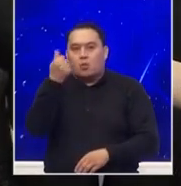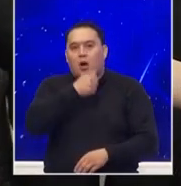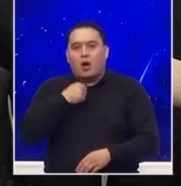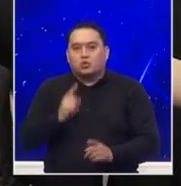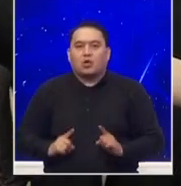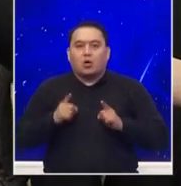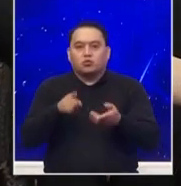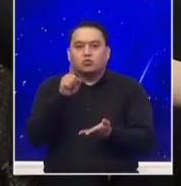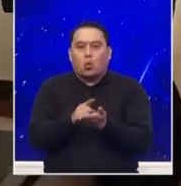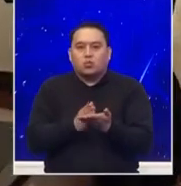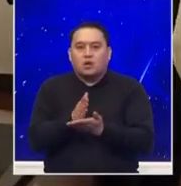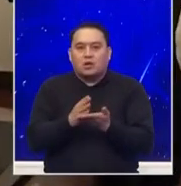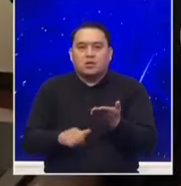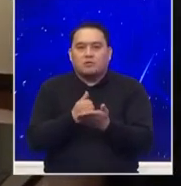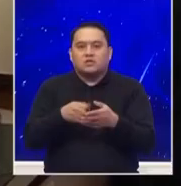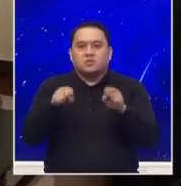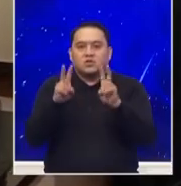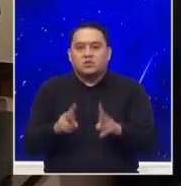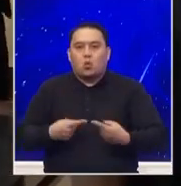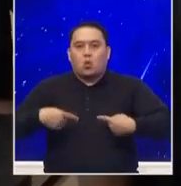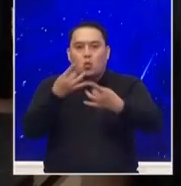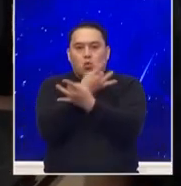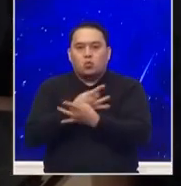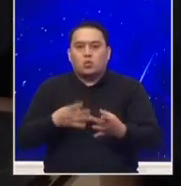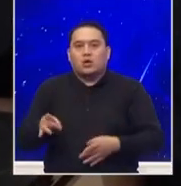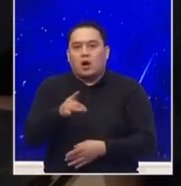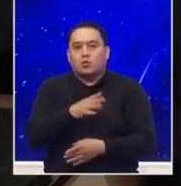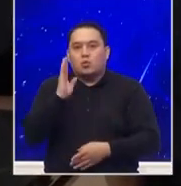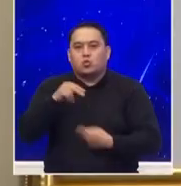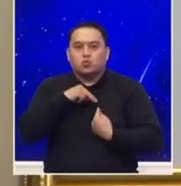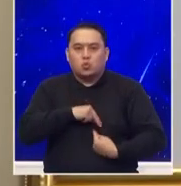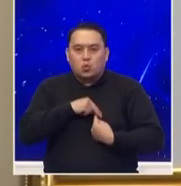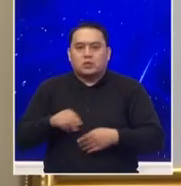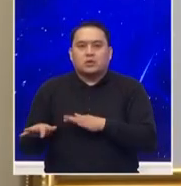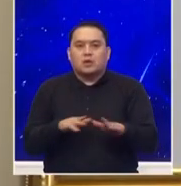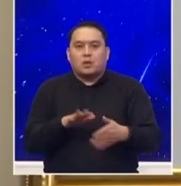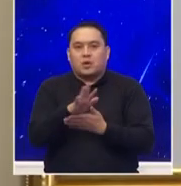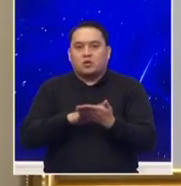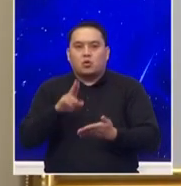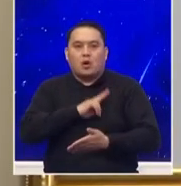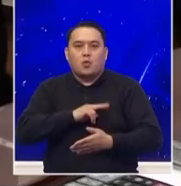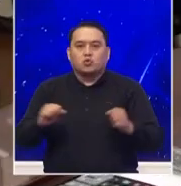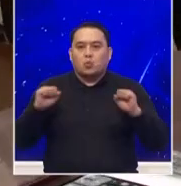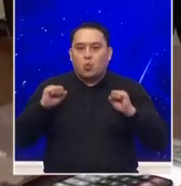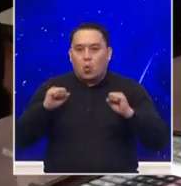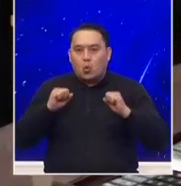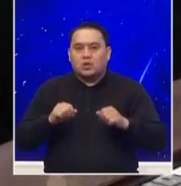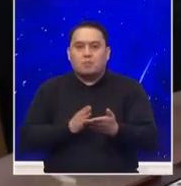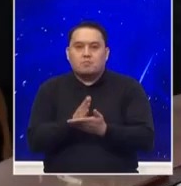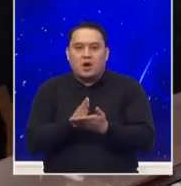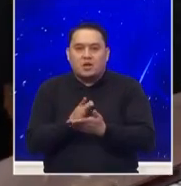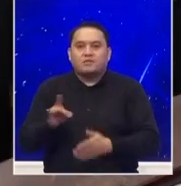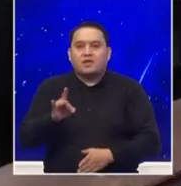году заступила на должность главного специалиста отдела культуры района. Дальнейшую трудовую деятельность продолжила в отделах спорта и внутренней